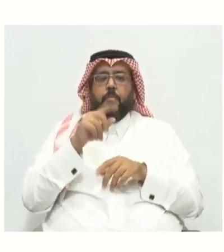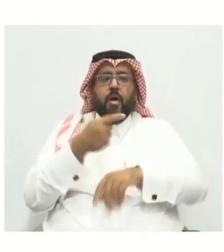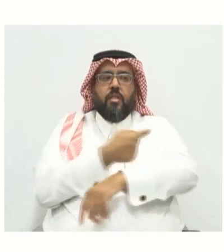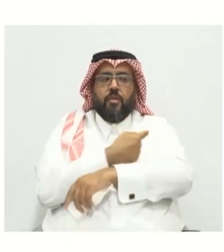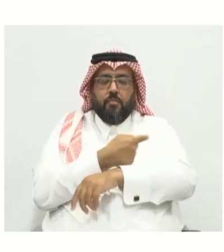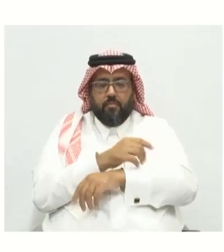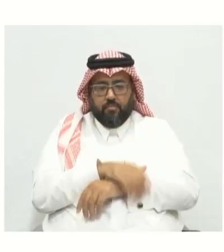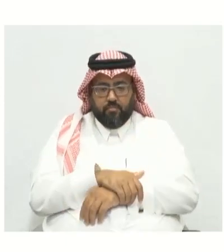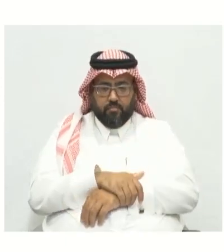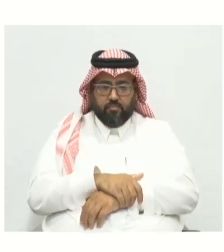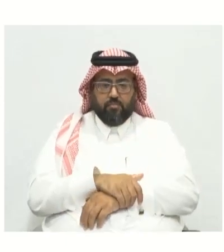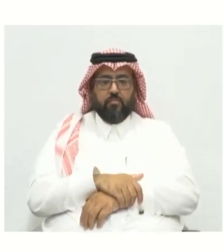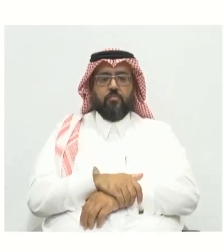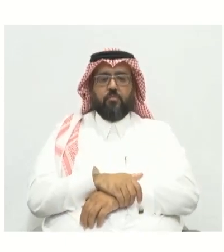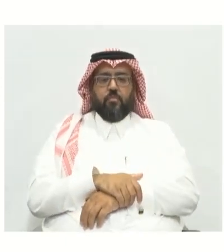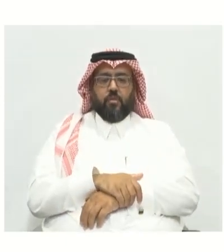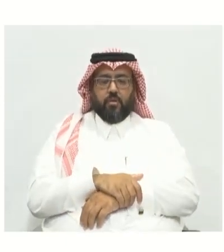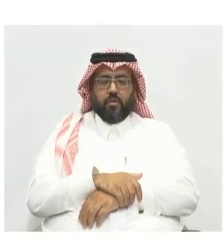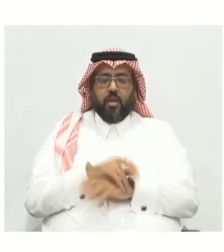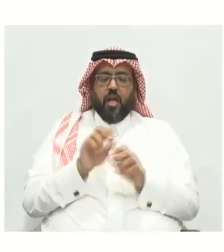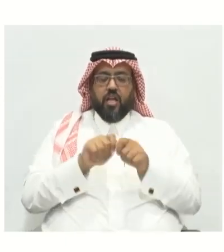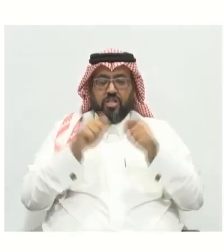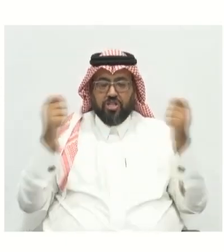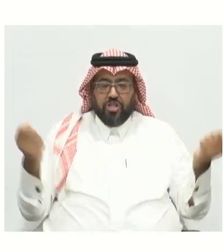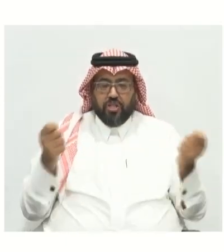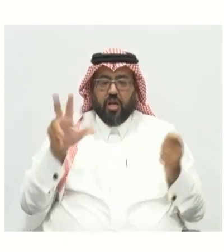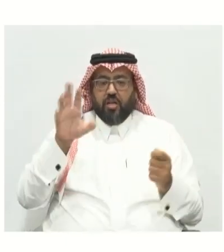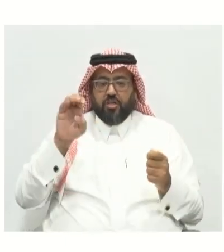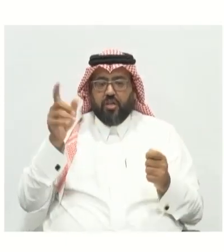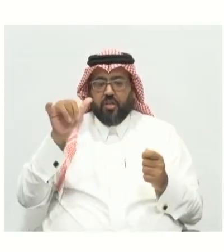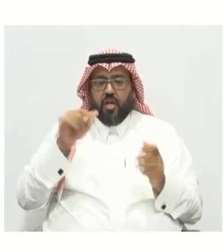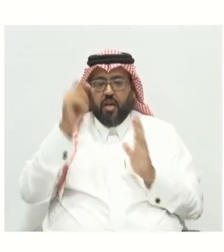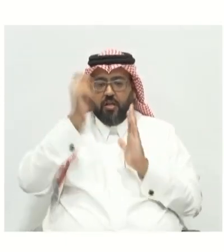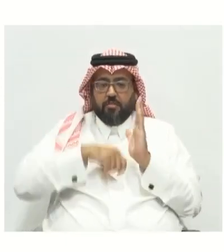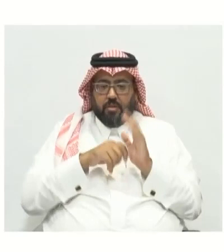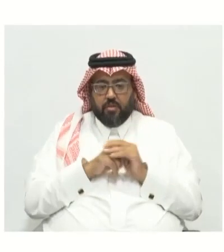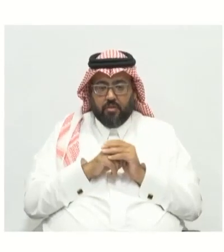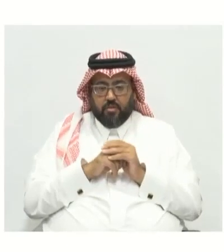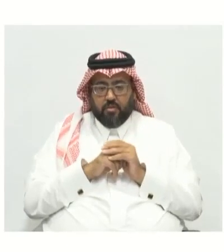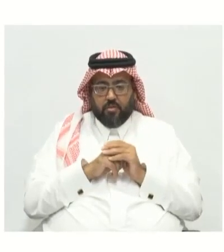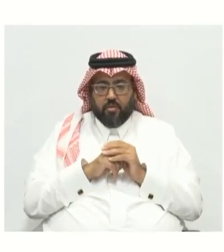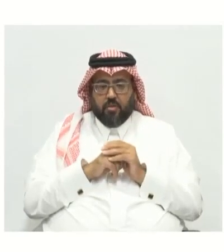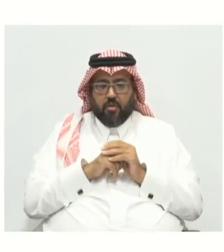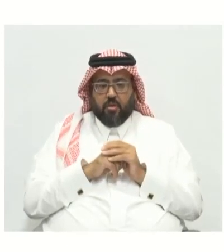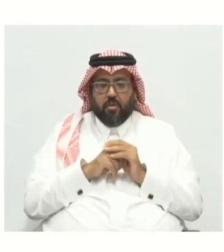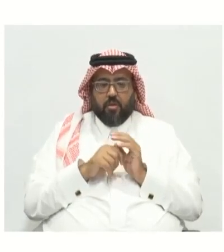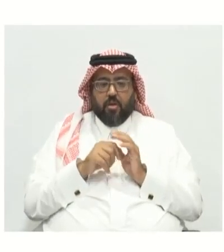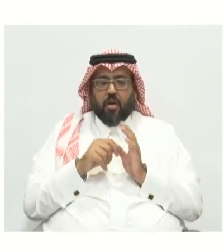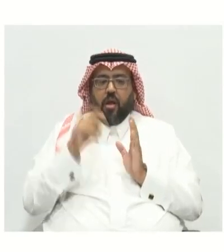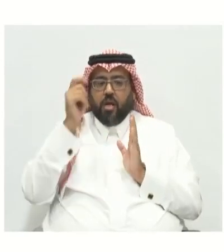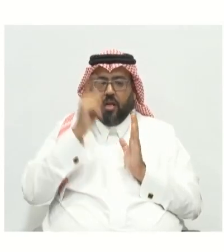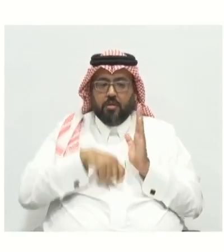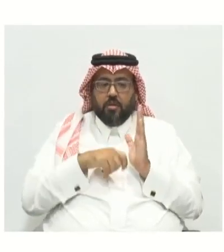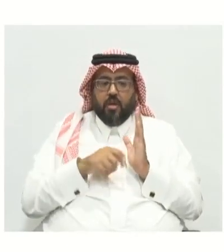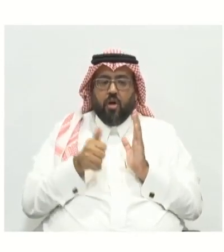الطب هنا نذكر المقصود بالجريده الرسميه في المملكه السعوديه هي جريده ماذا جريده ام القرى